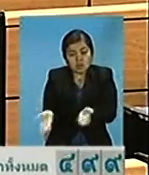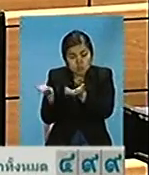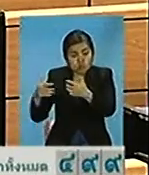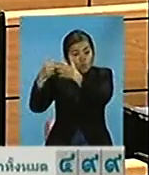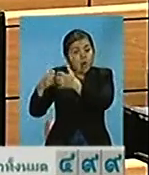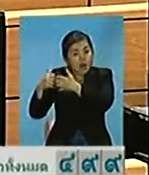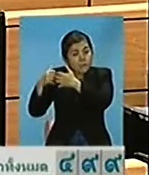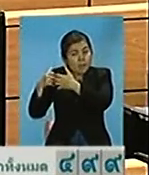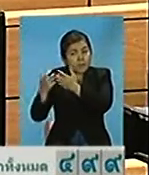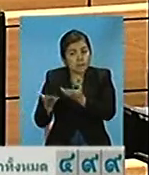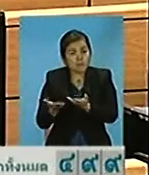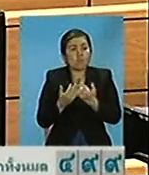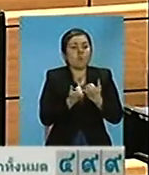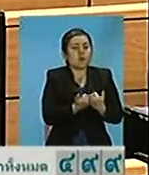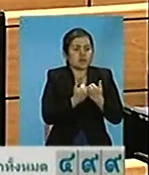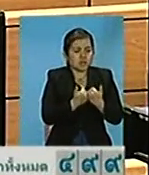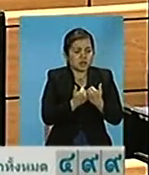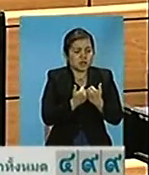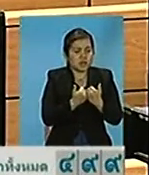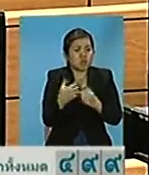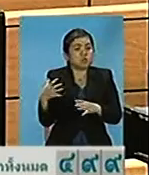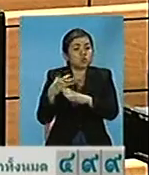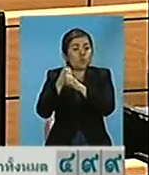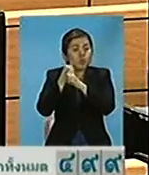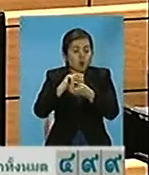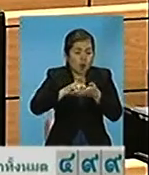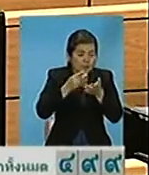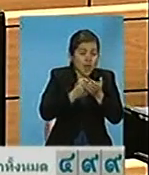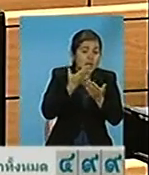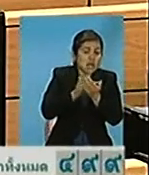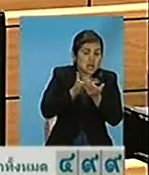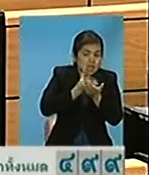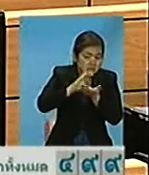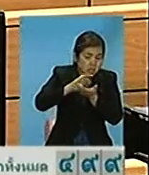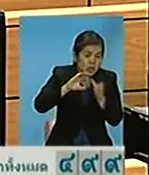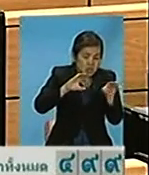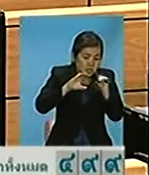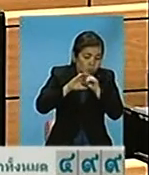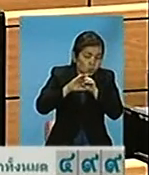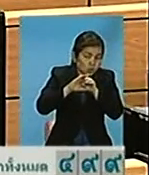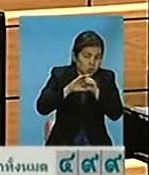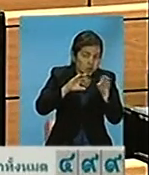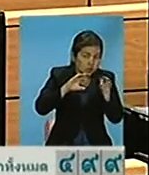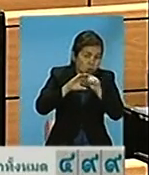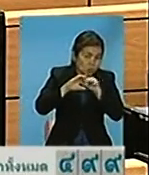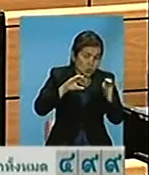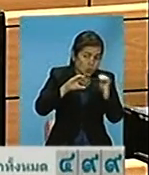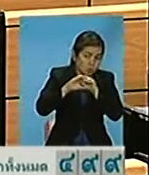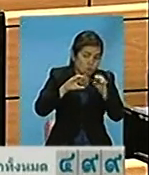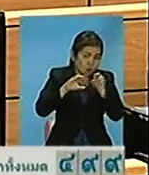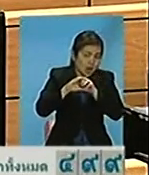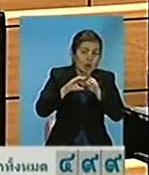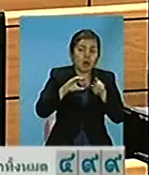ๆว่าวันนี้เงินเซตที่เราพูดถึงเนี่ยต้องทำความเข้าใจกันก่อนนะครับว่าเงิน